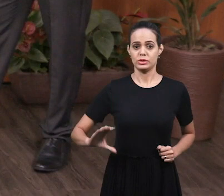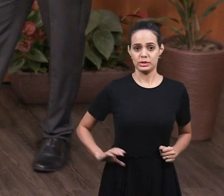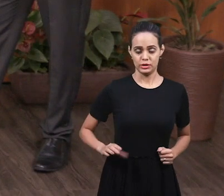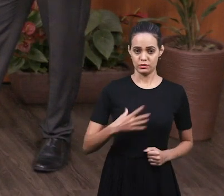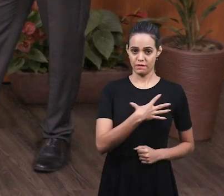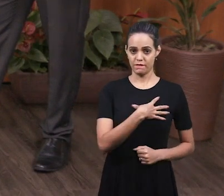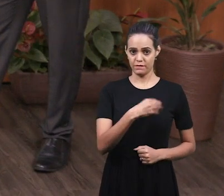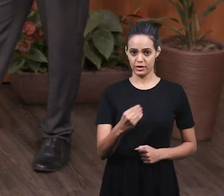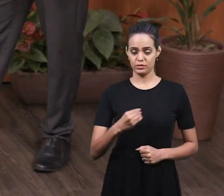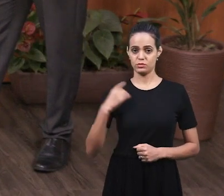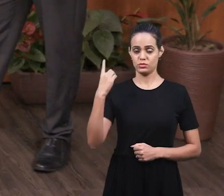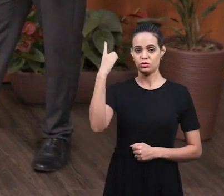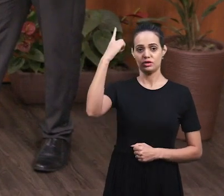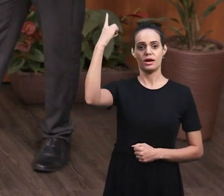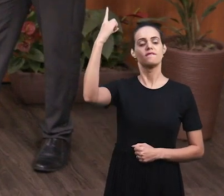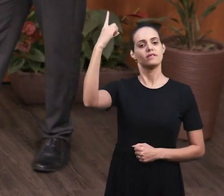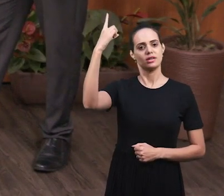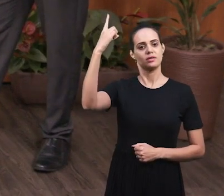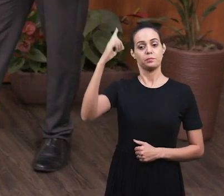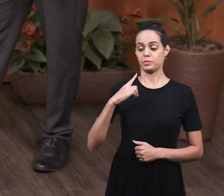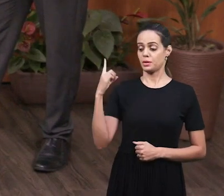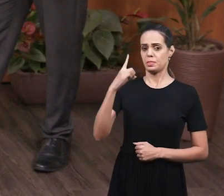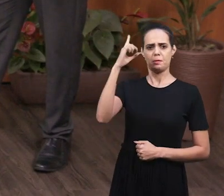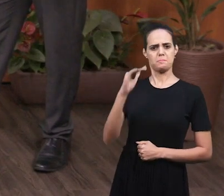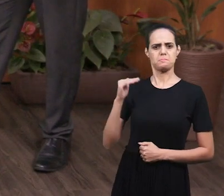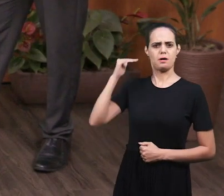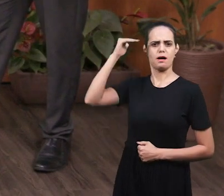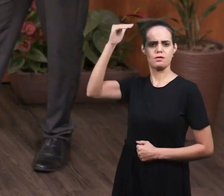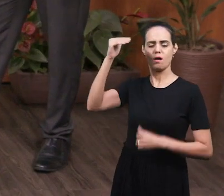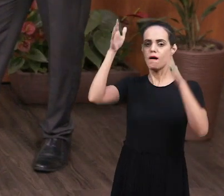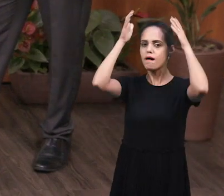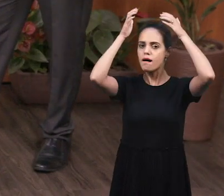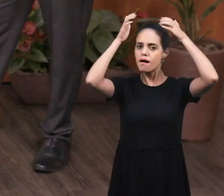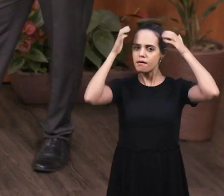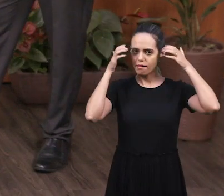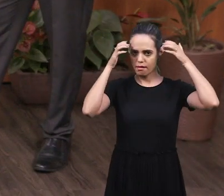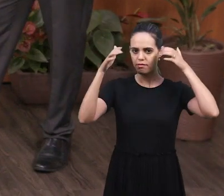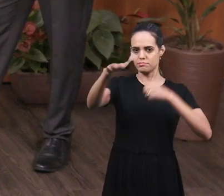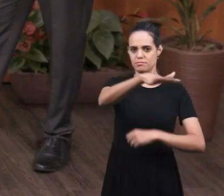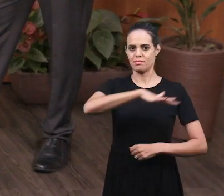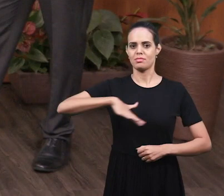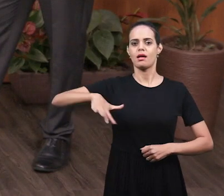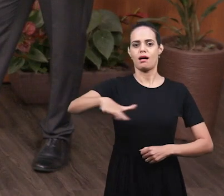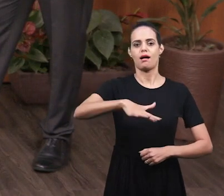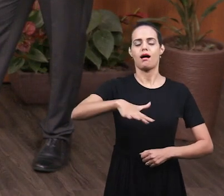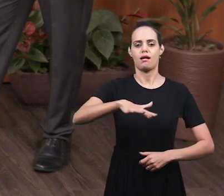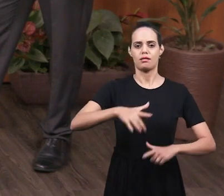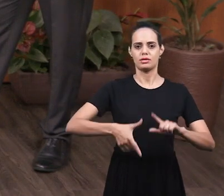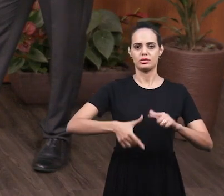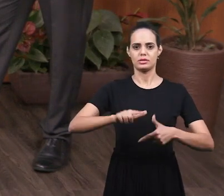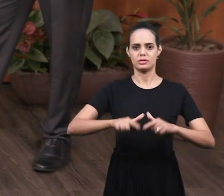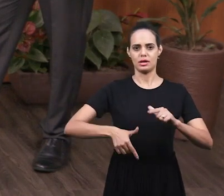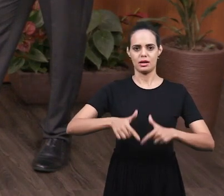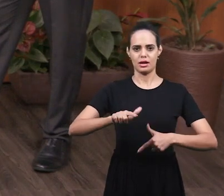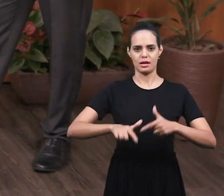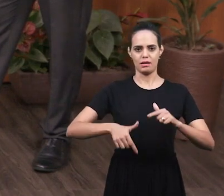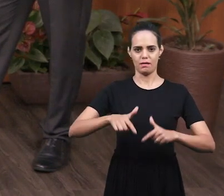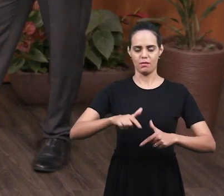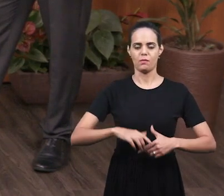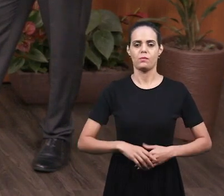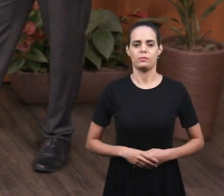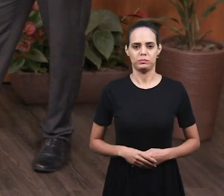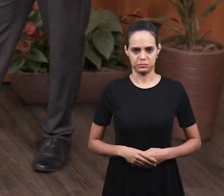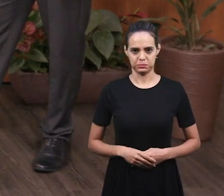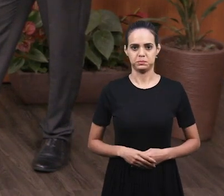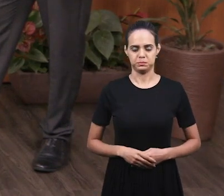fils de David. » David, à ce jour, ça a été le plus grand roi d'Israël, roi qui a